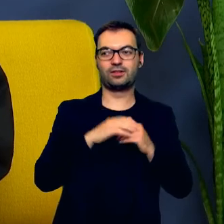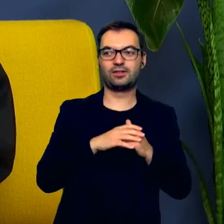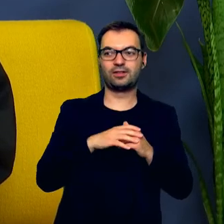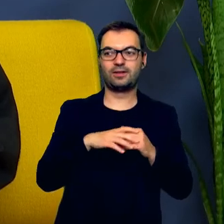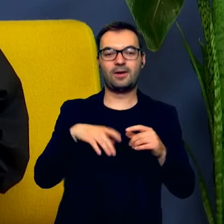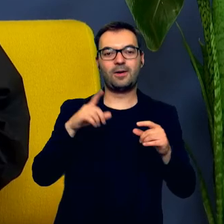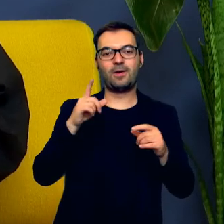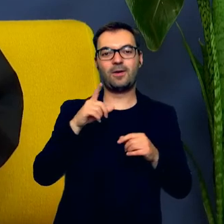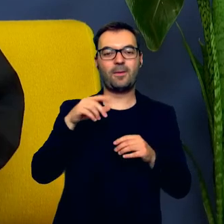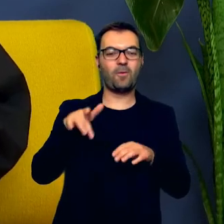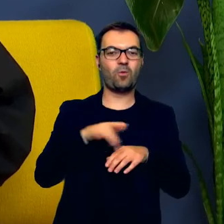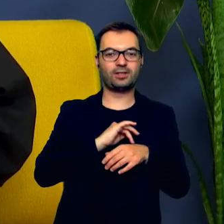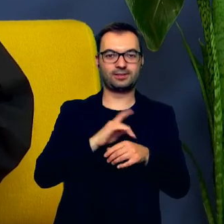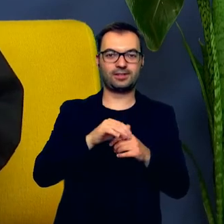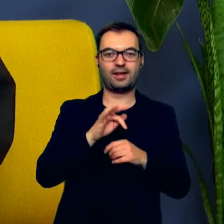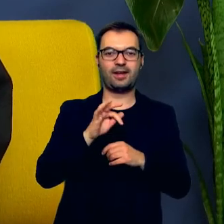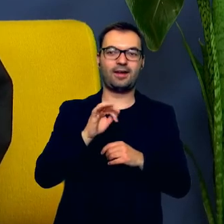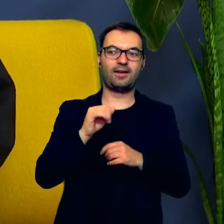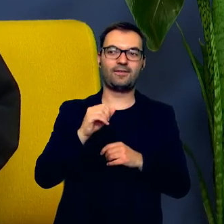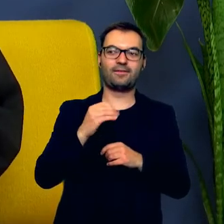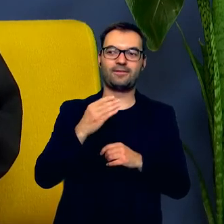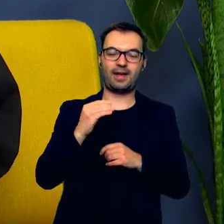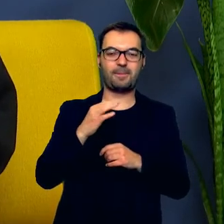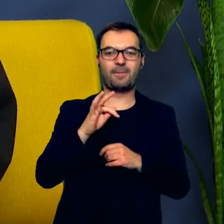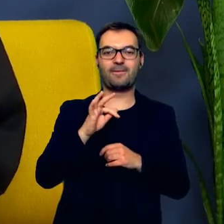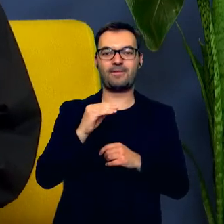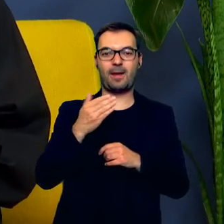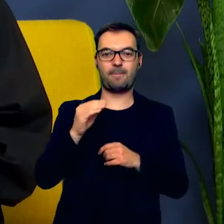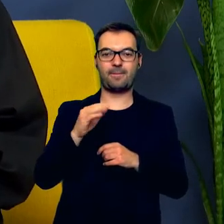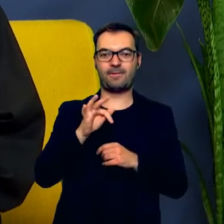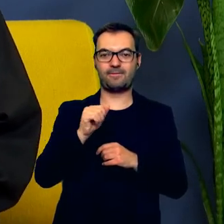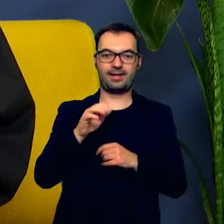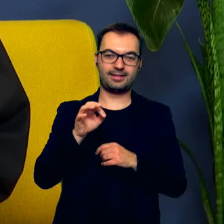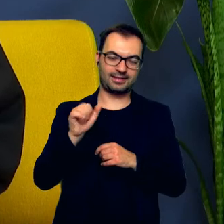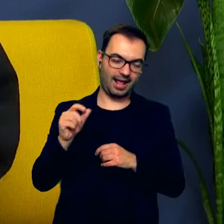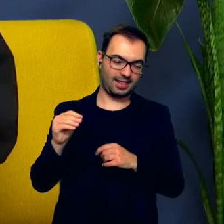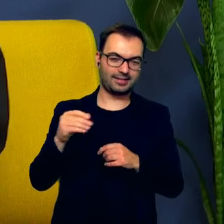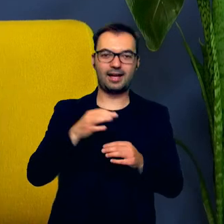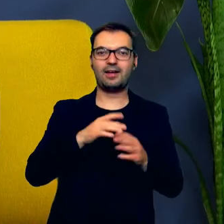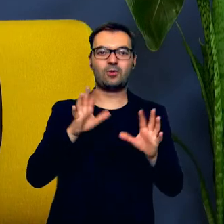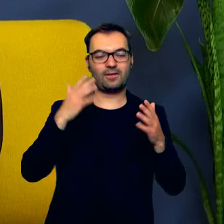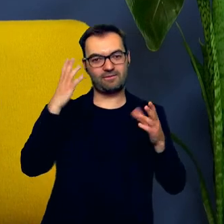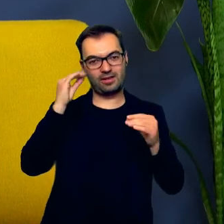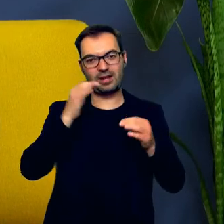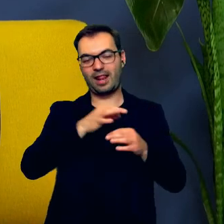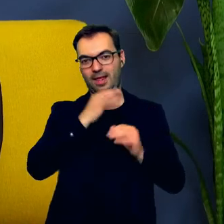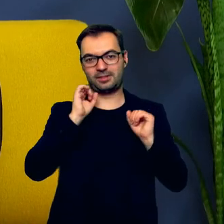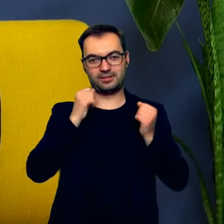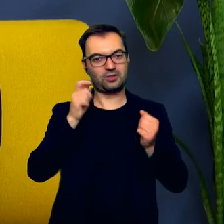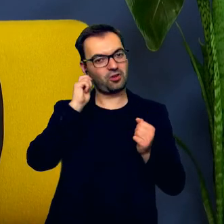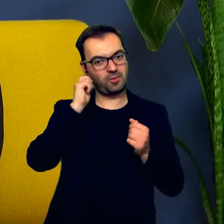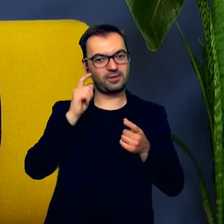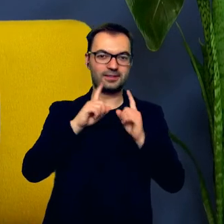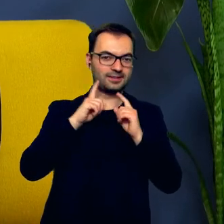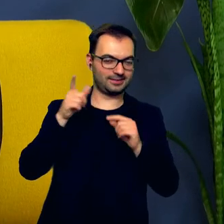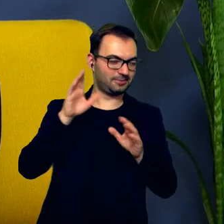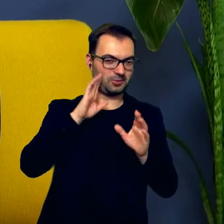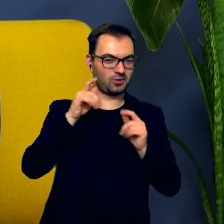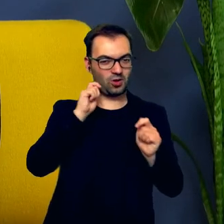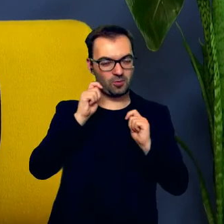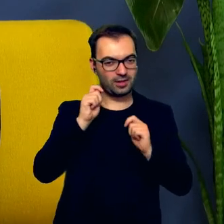odsłony Popielskiego, no, w kontekście femme fatale, kolejnej femme fatale, to wieczorem czy w nocy się lepiej funkcjonuje z kobietami takimi w